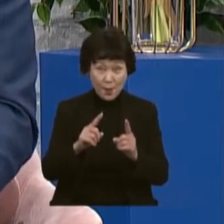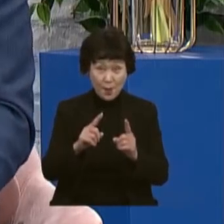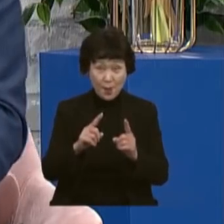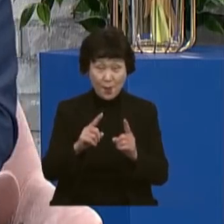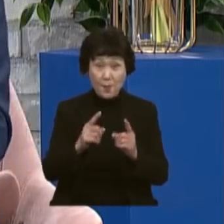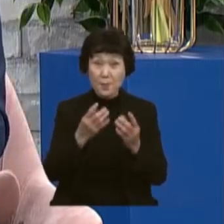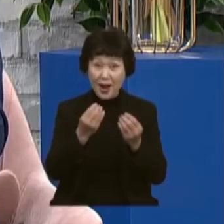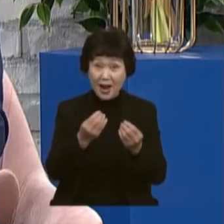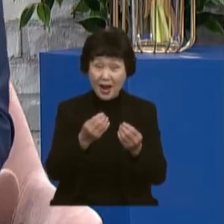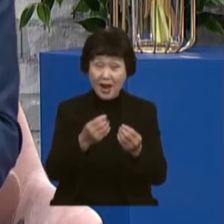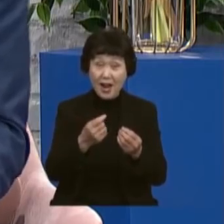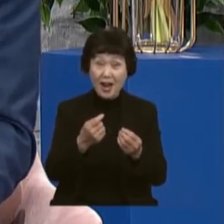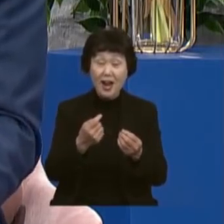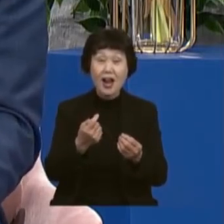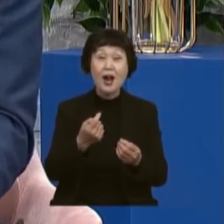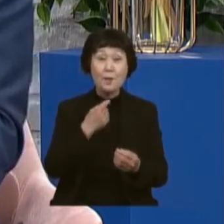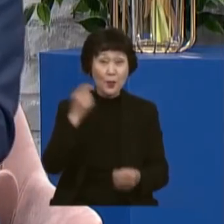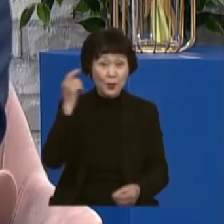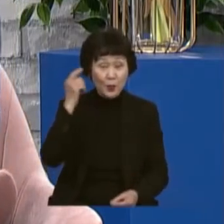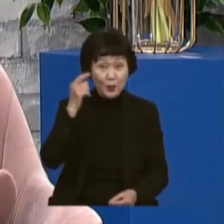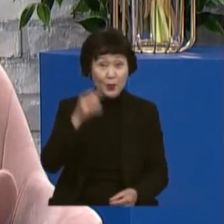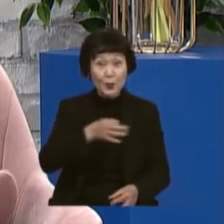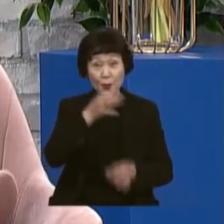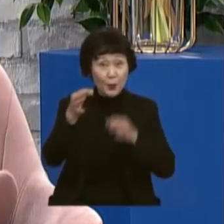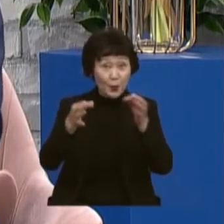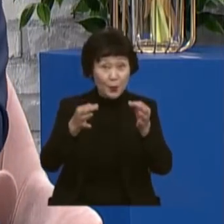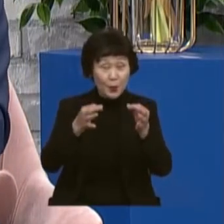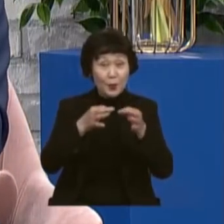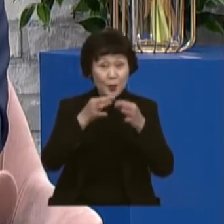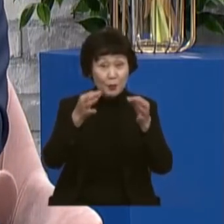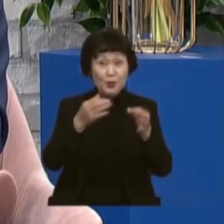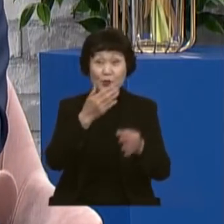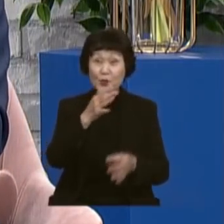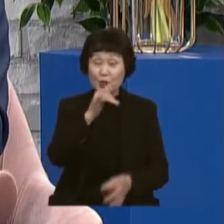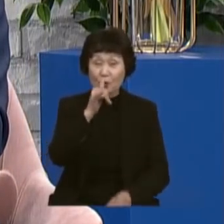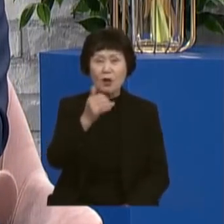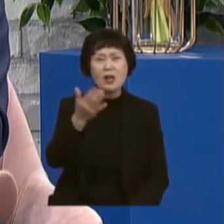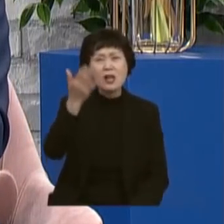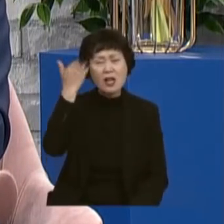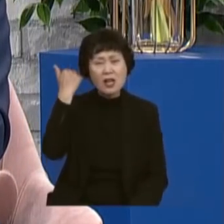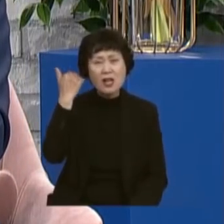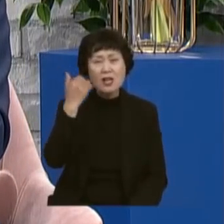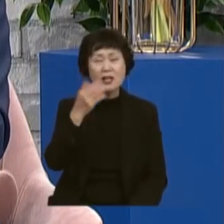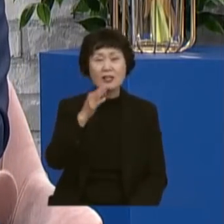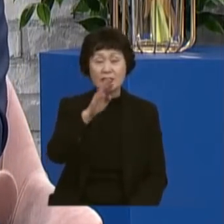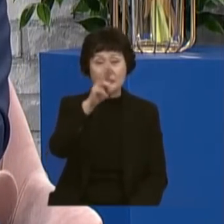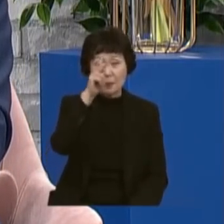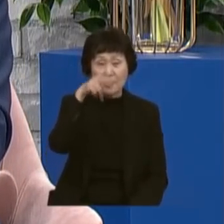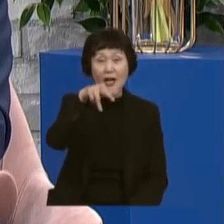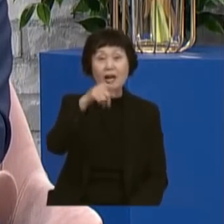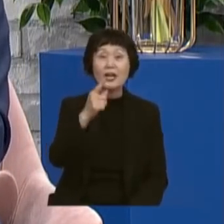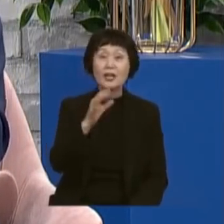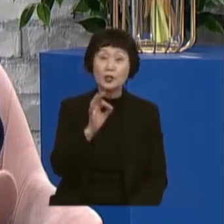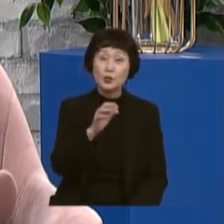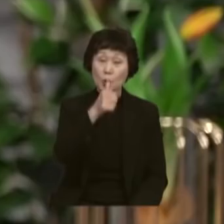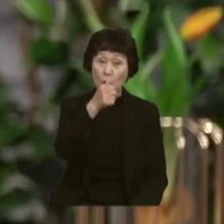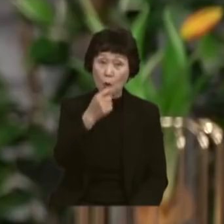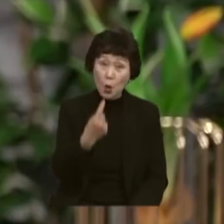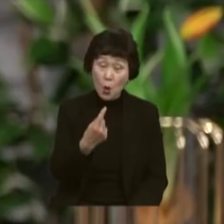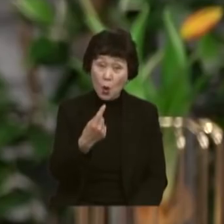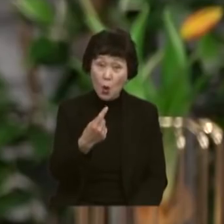되고 소리도 이제 정상으로 왔어요. 네. 네. 근데 지금 장로님이 그 전에는 사실은 박종호 그러면은 이 웬만한 교회에서는 못